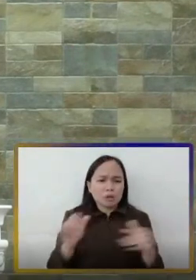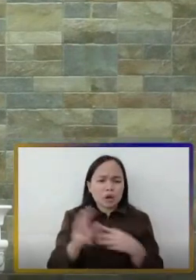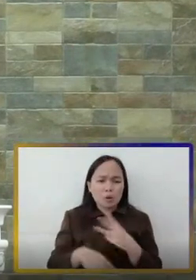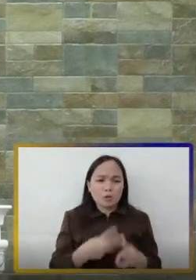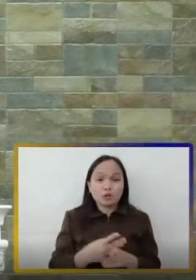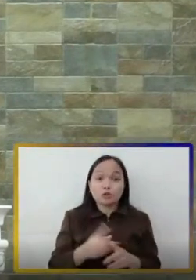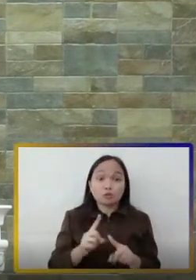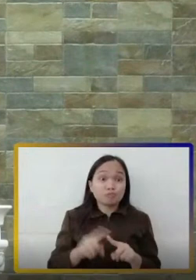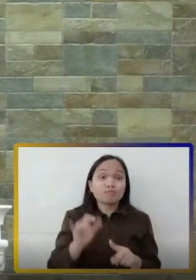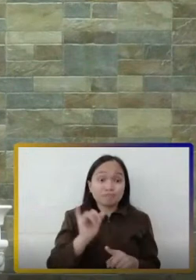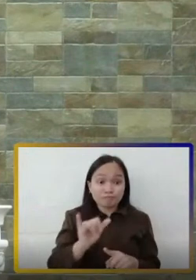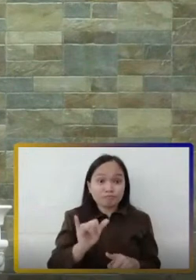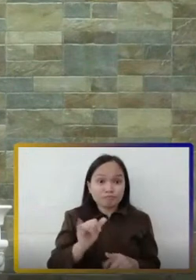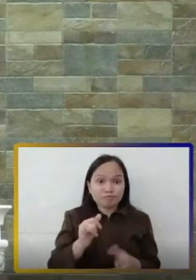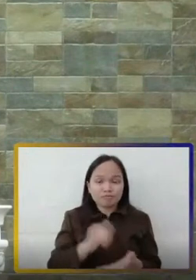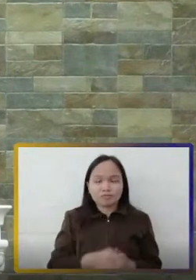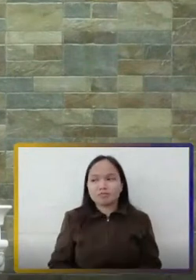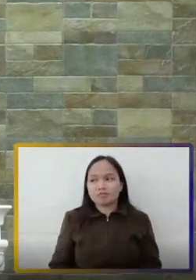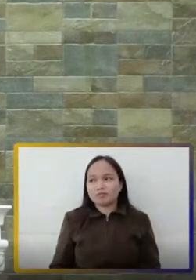ninyo.